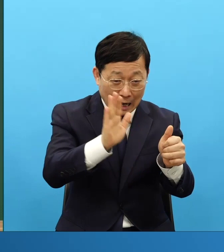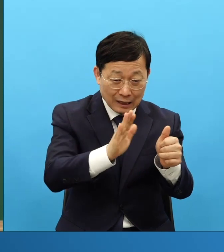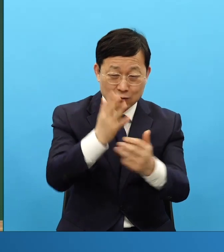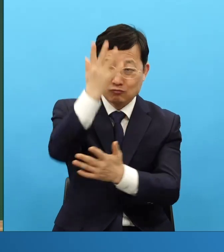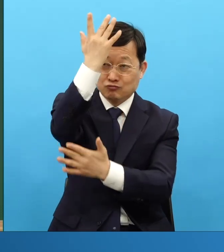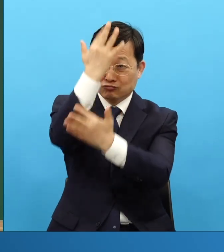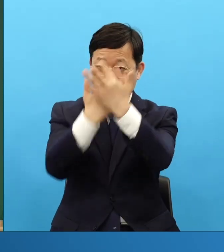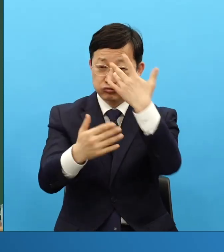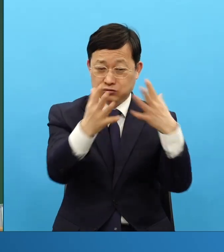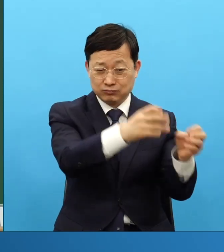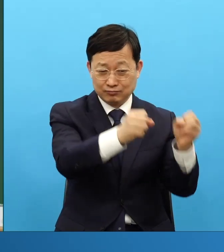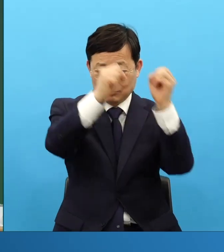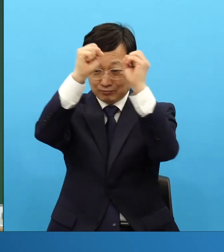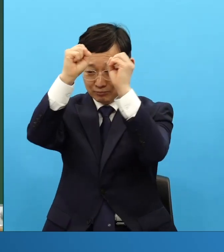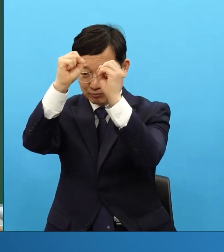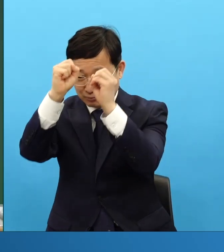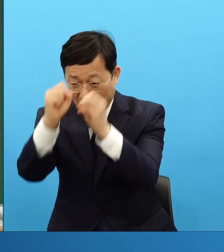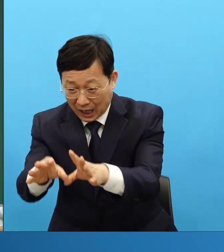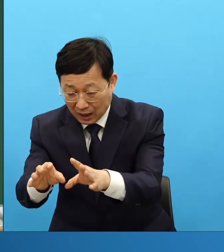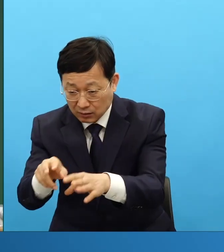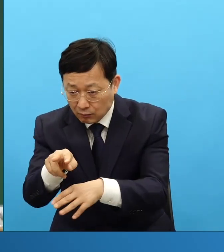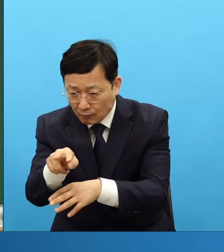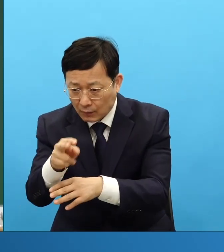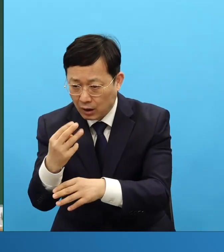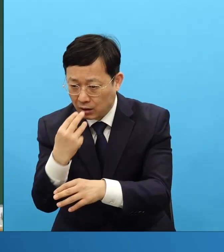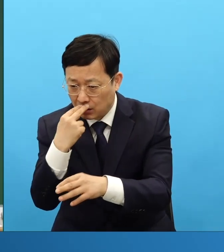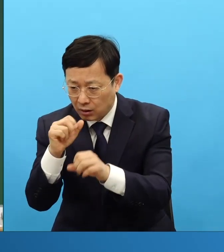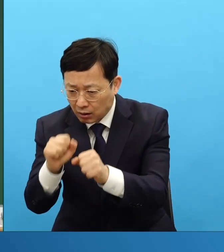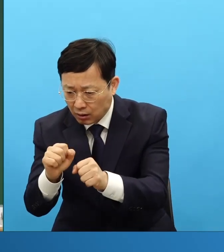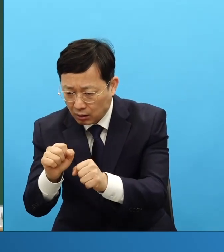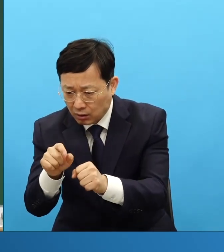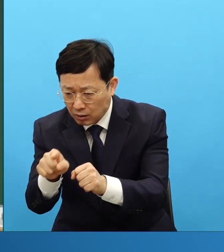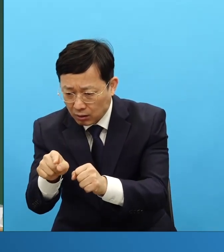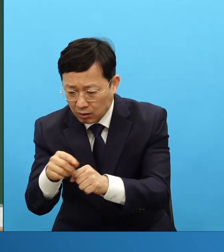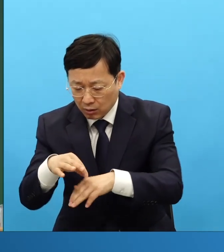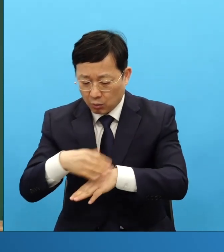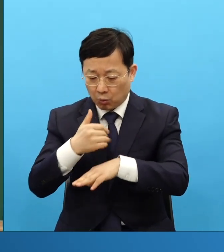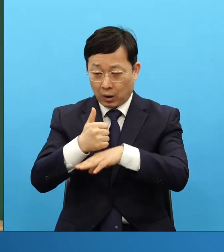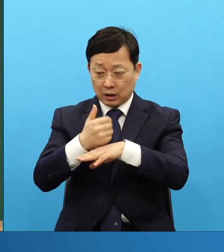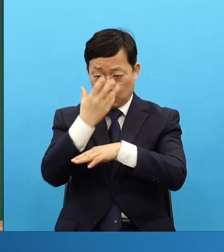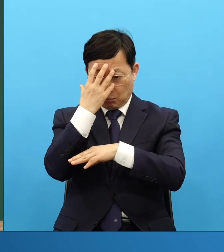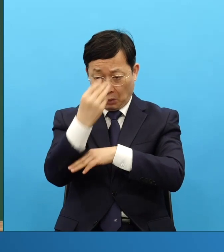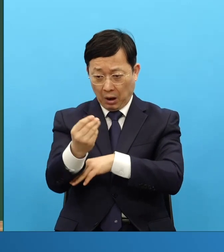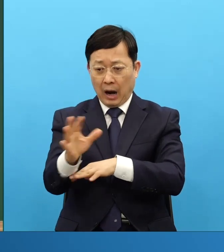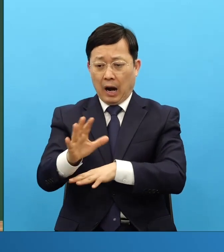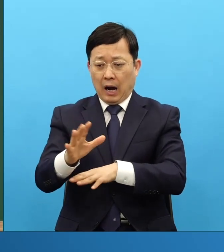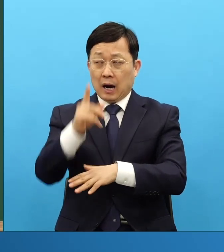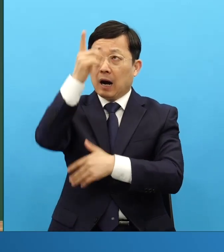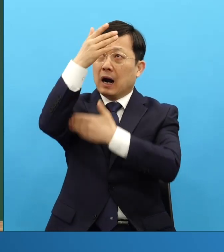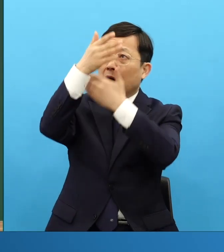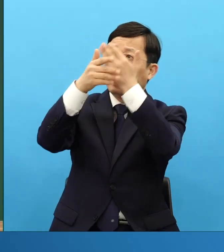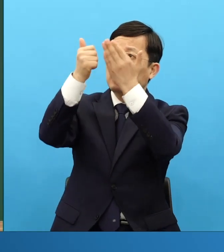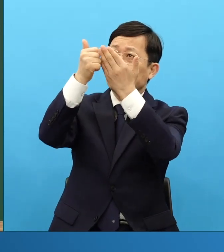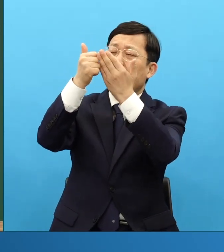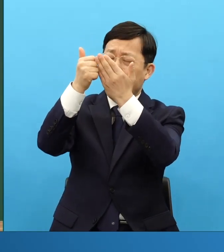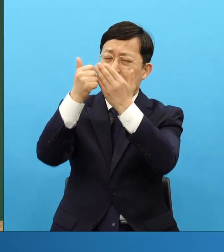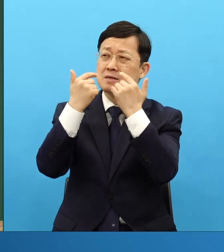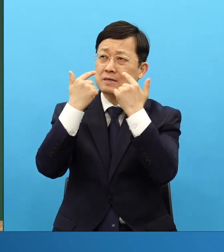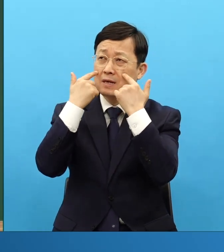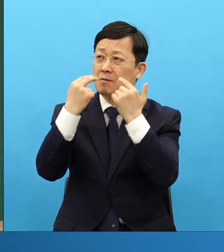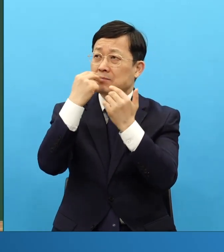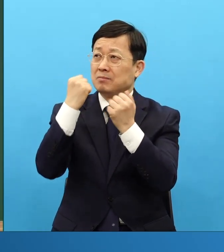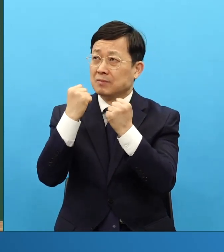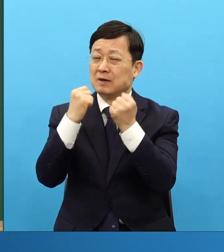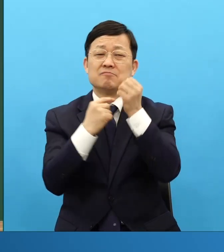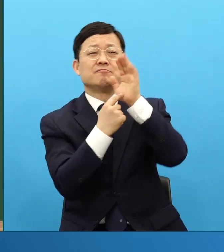아닙니다. 세계복음화란 비밀을 하나님 넣고 주시는 And through these three young men, Shadrach, Meshach, and Abednego, simply put, God gave them the mystery to save the world,